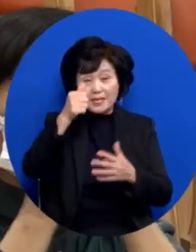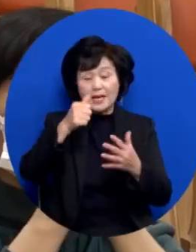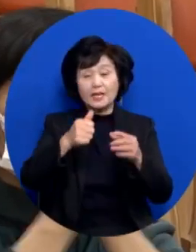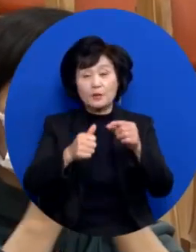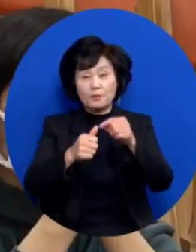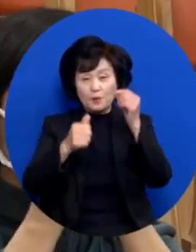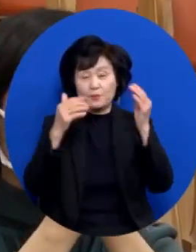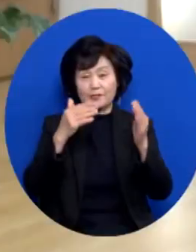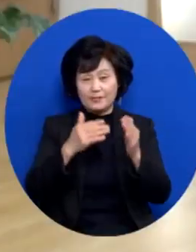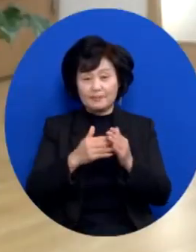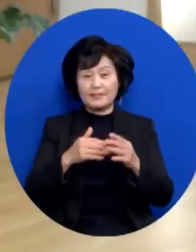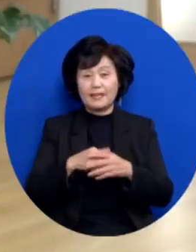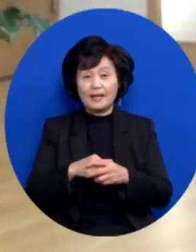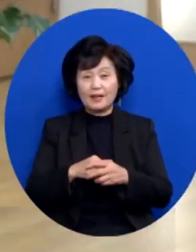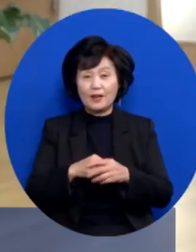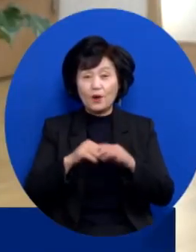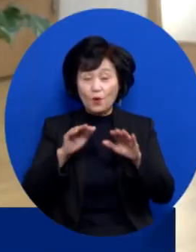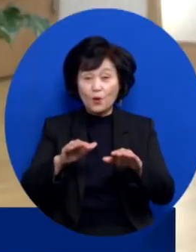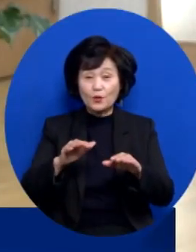순서가 진행됐습니다